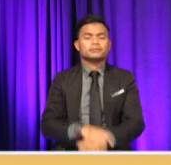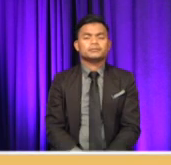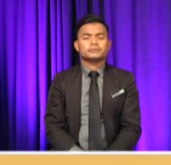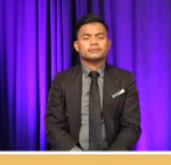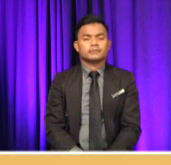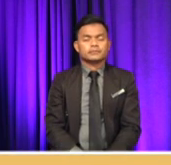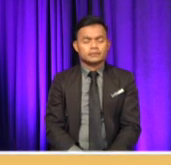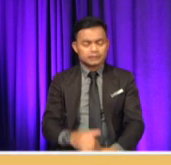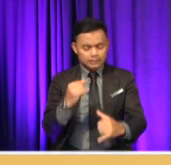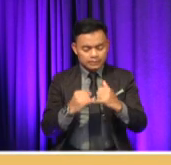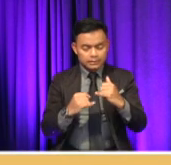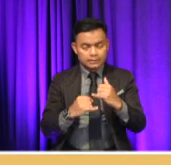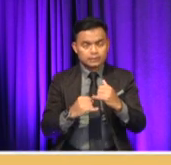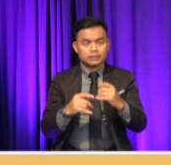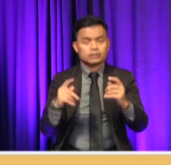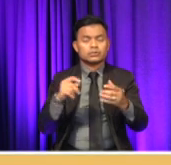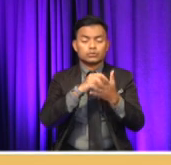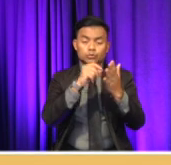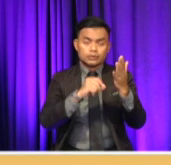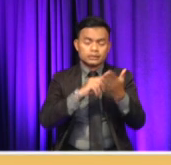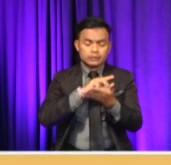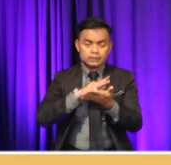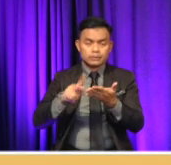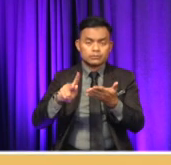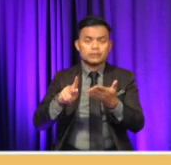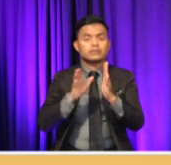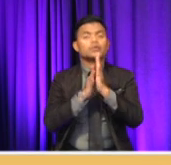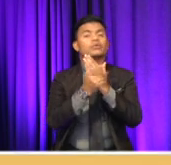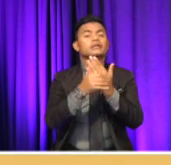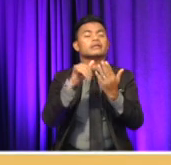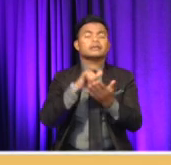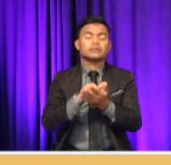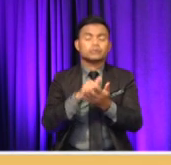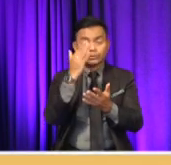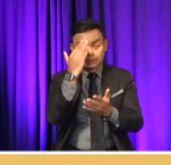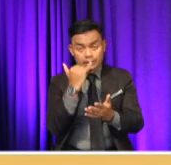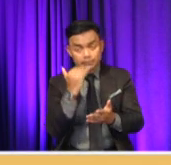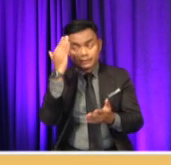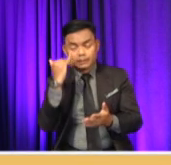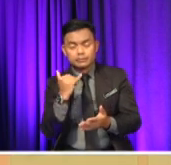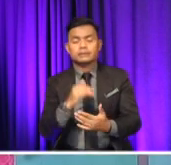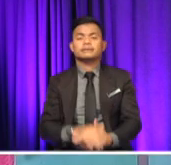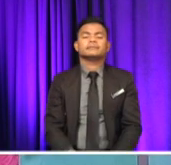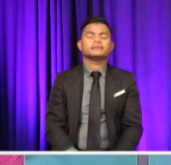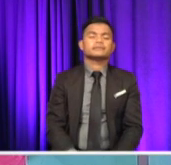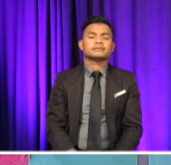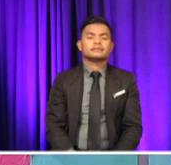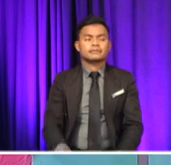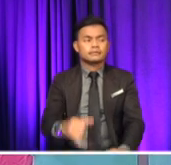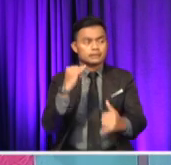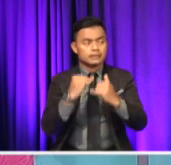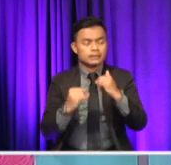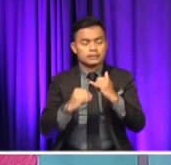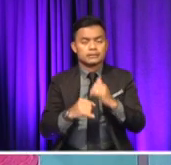kesimpulan oleh itu raja e dipilih sekali lagi satu soal